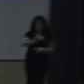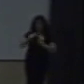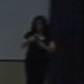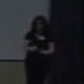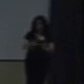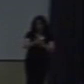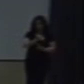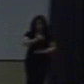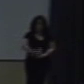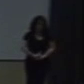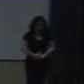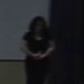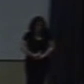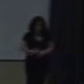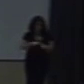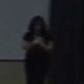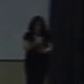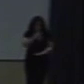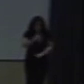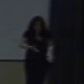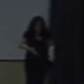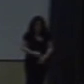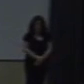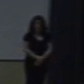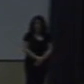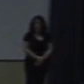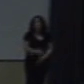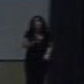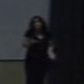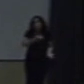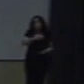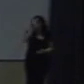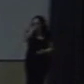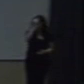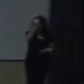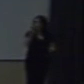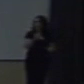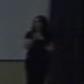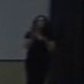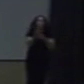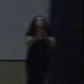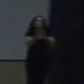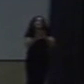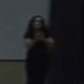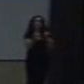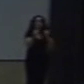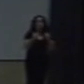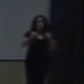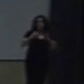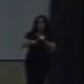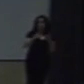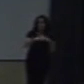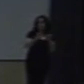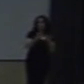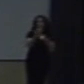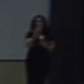moment molt dur. Per tant, jo crec que aquí sí que parlar de responsabilitat social, quan sobretot